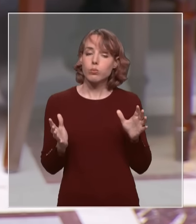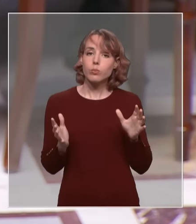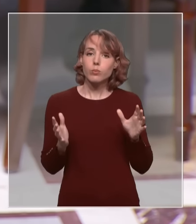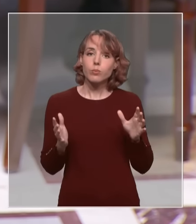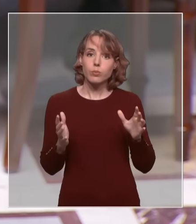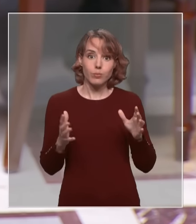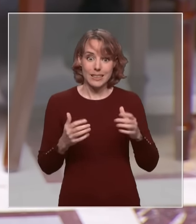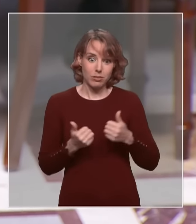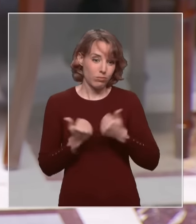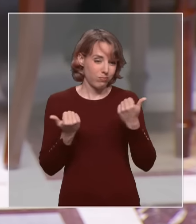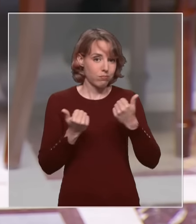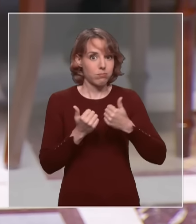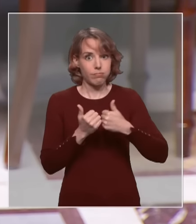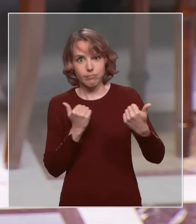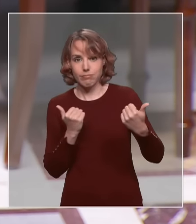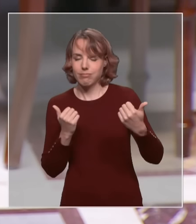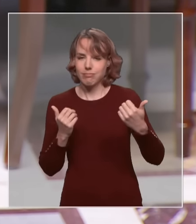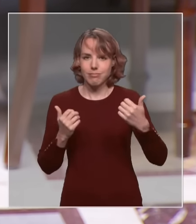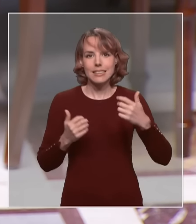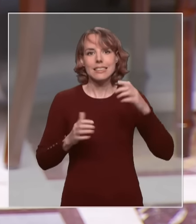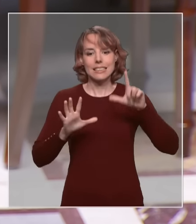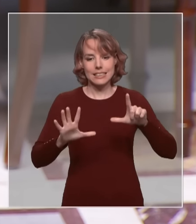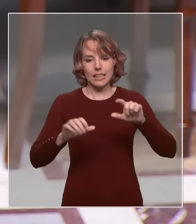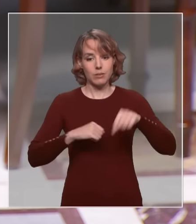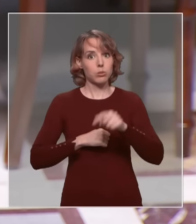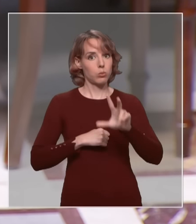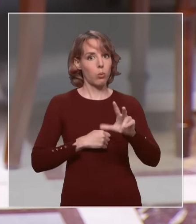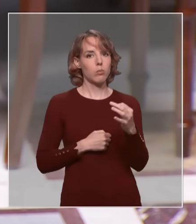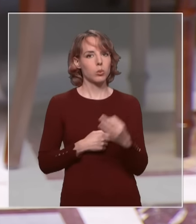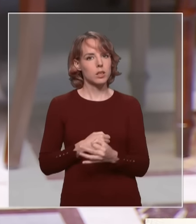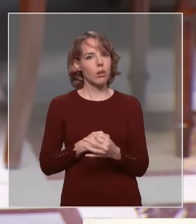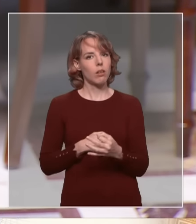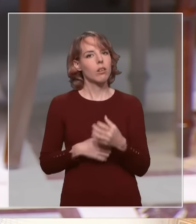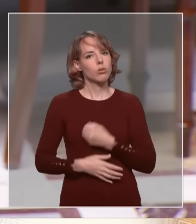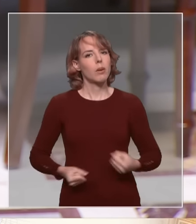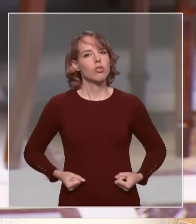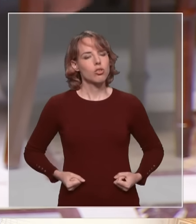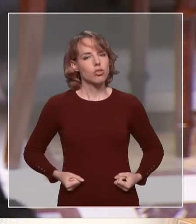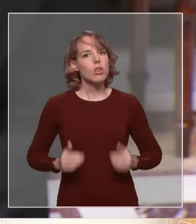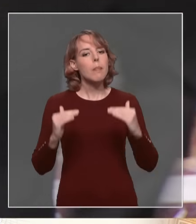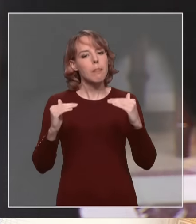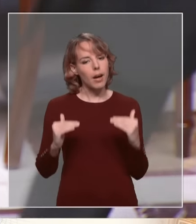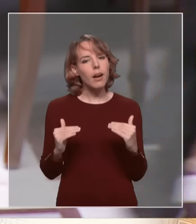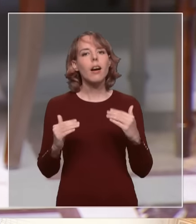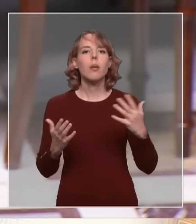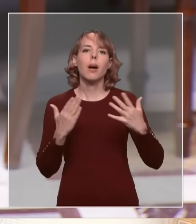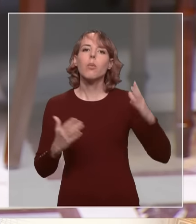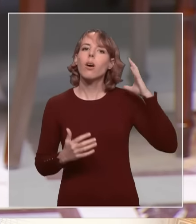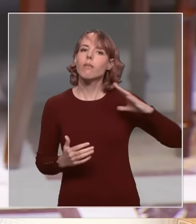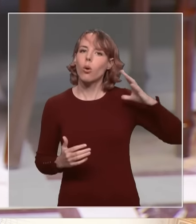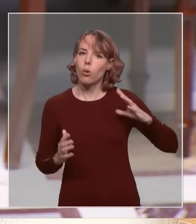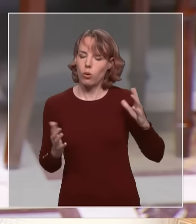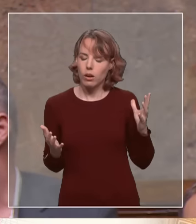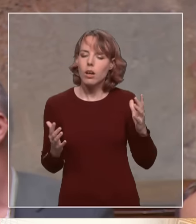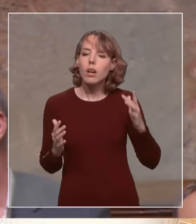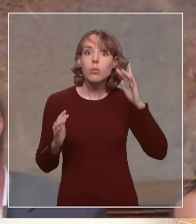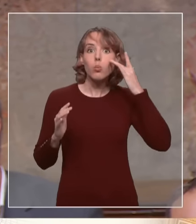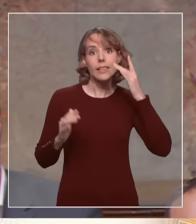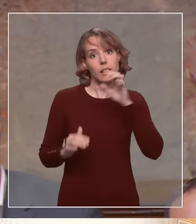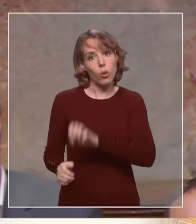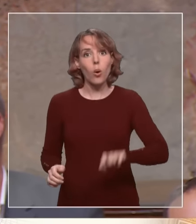triple paradoxe. On a un taux de chômage aujourd'hui de 7,3% qui reste bas par rapport à ce qu'on a pu connaître. Il reste supérieur à la moyenne de